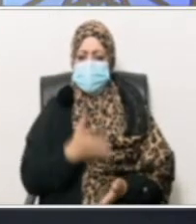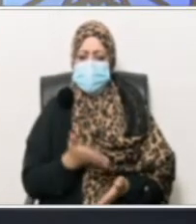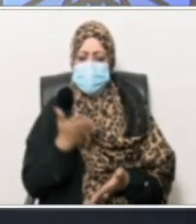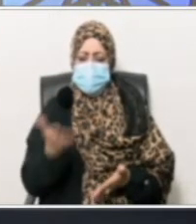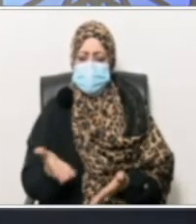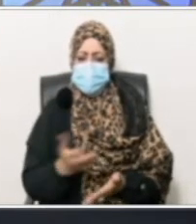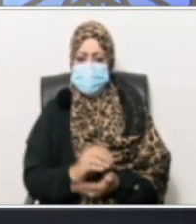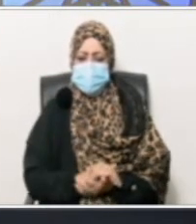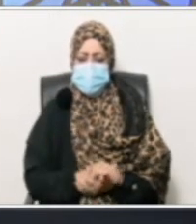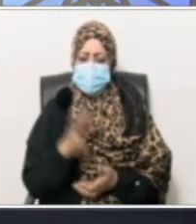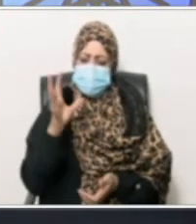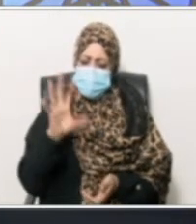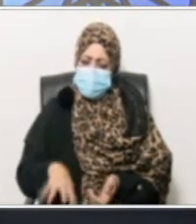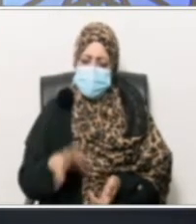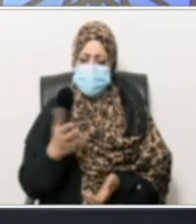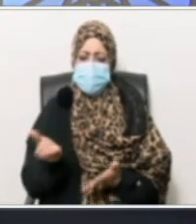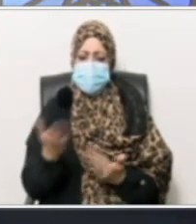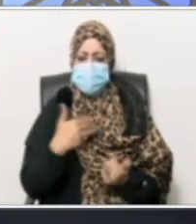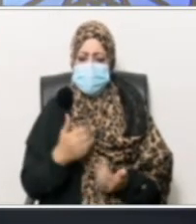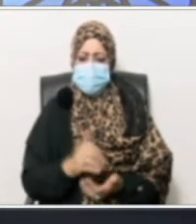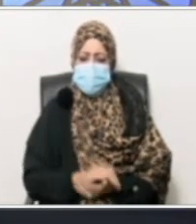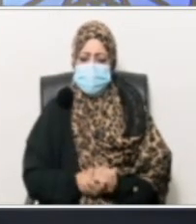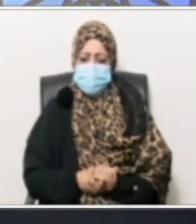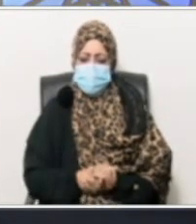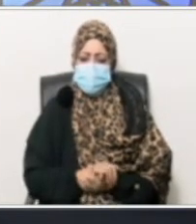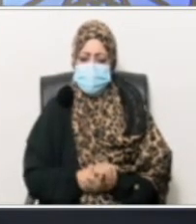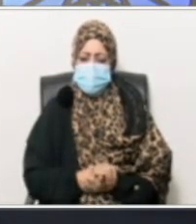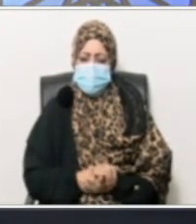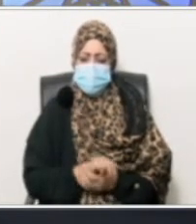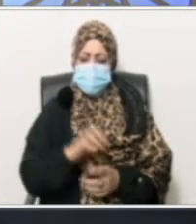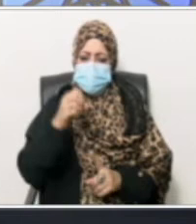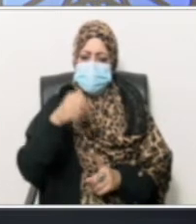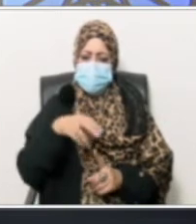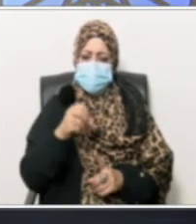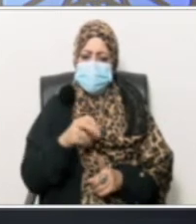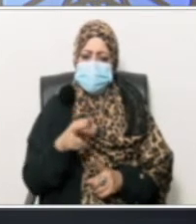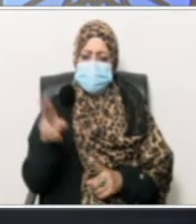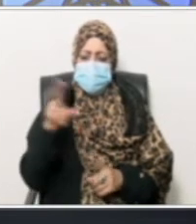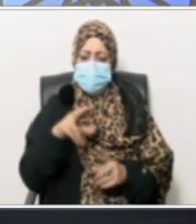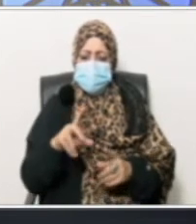تفضلي انت على الهواء. انا عندي مشكله بدا يا شيخ على ورد وما ورد. نعم